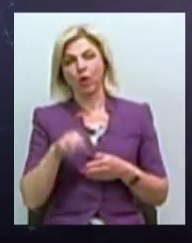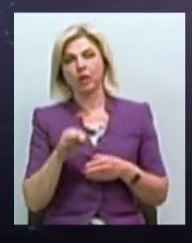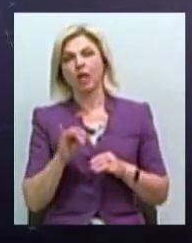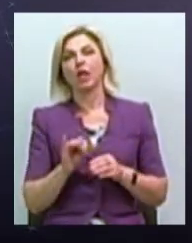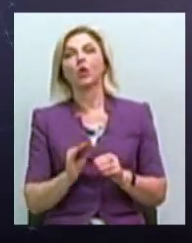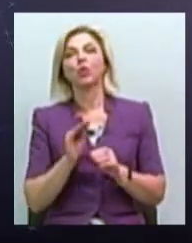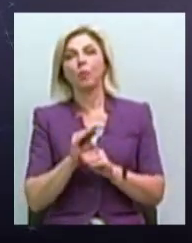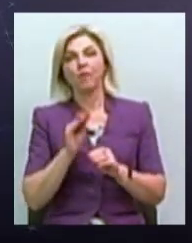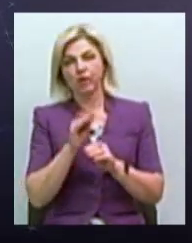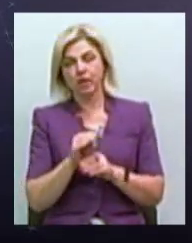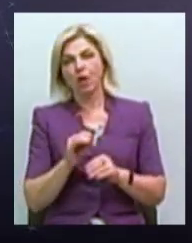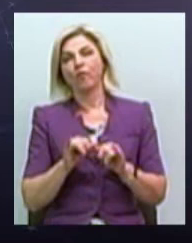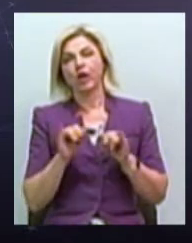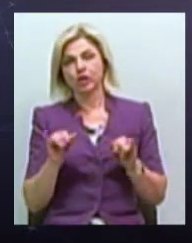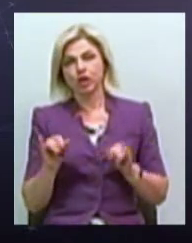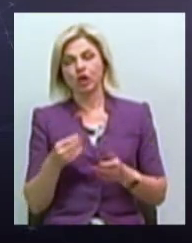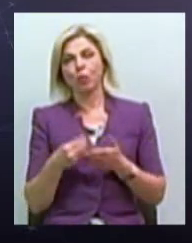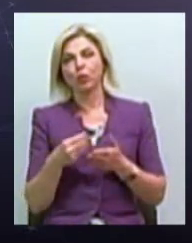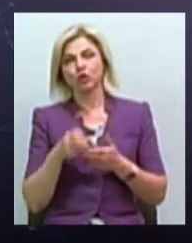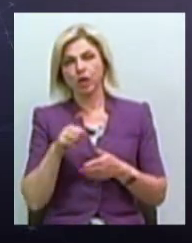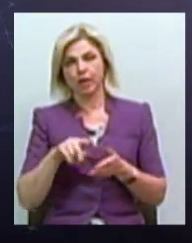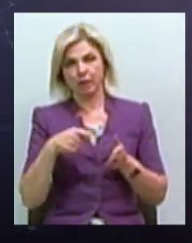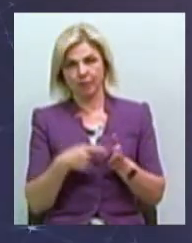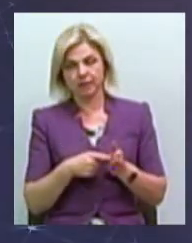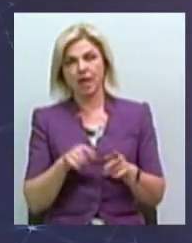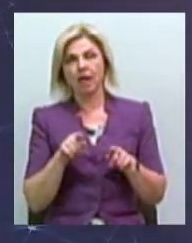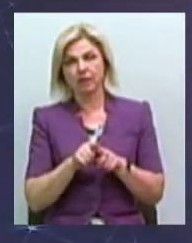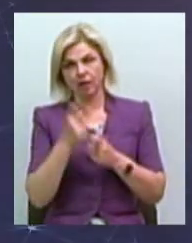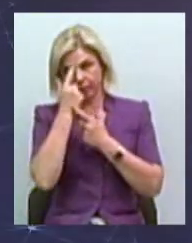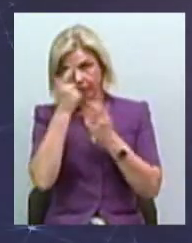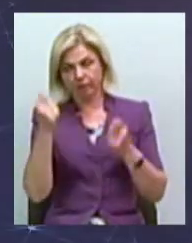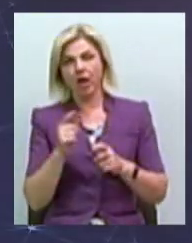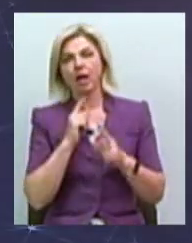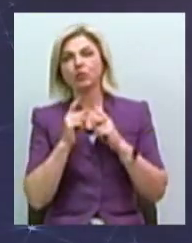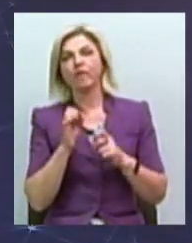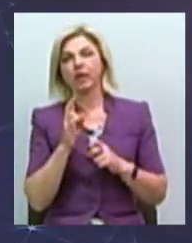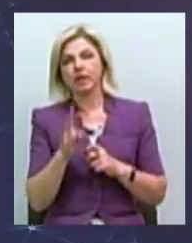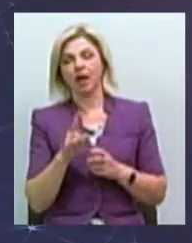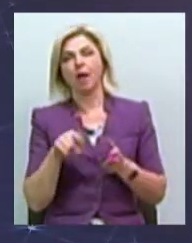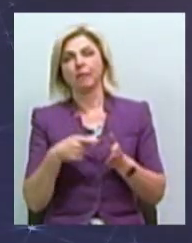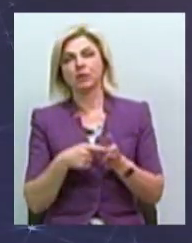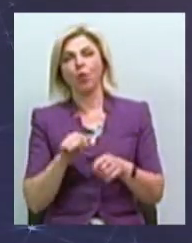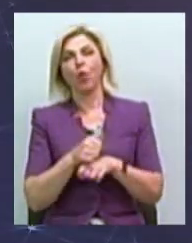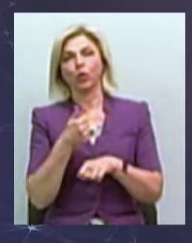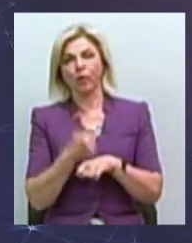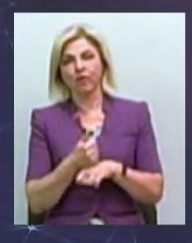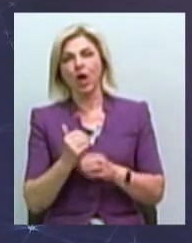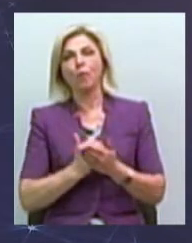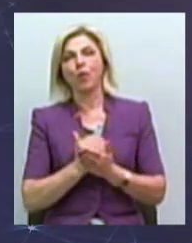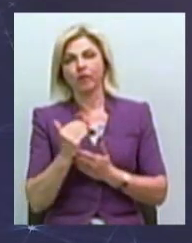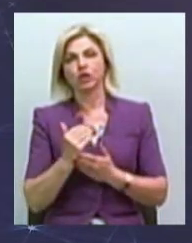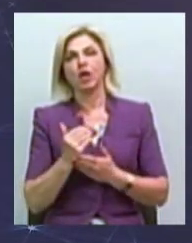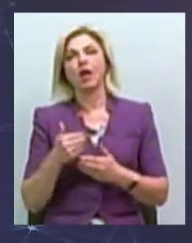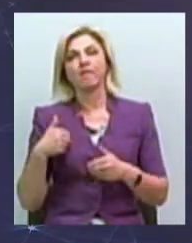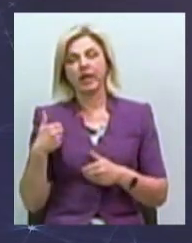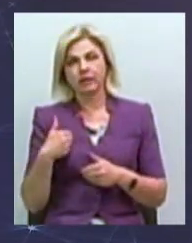міста. Про це повідомив у Фейсбук радник Миколаївського міського голови, голова робочої групи з питань підвищення ефективності взаємовідносин